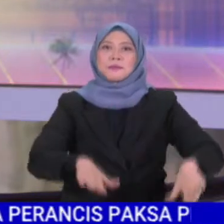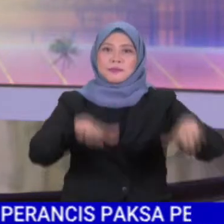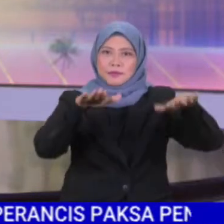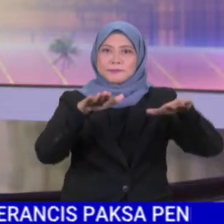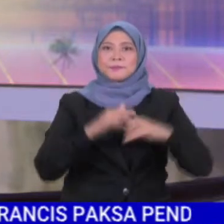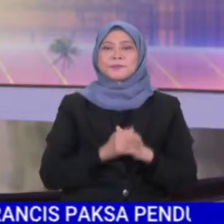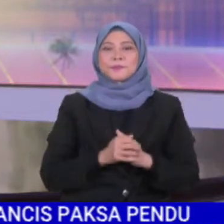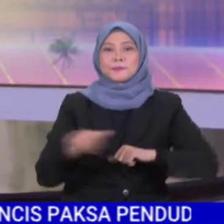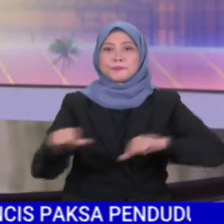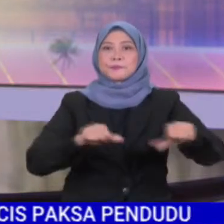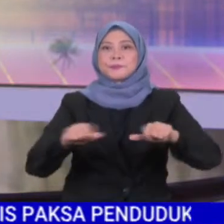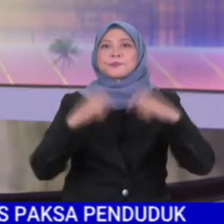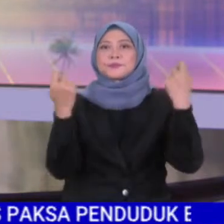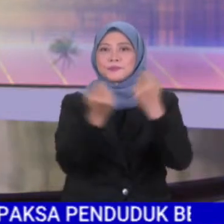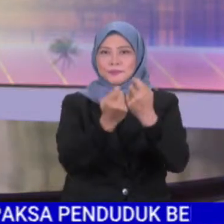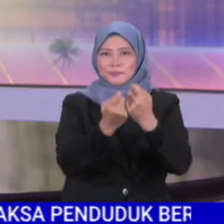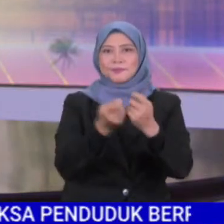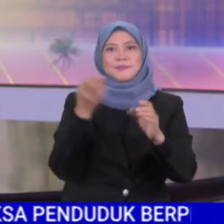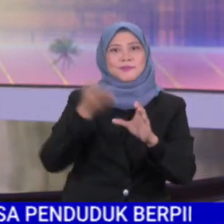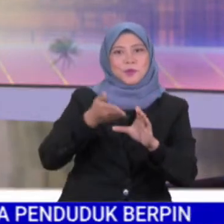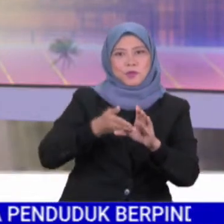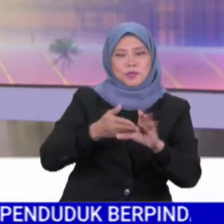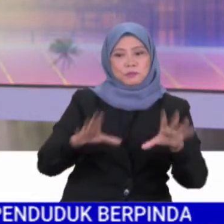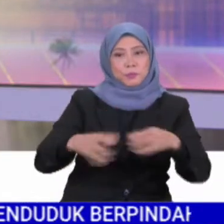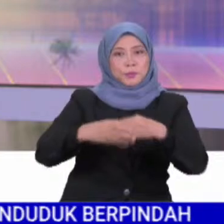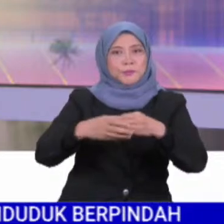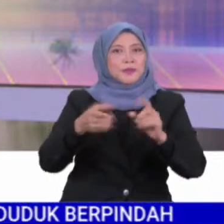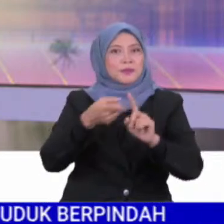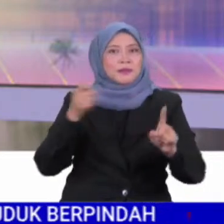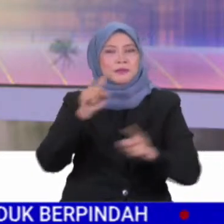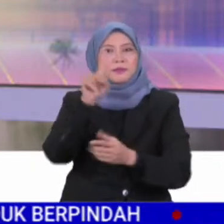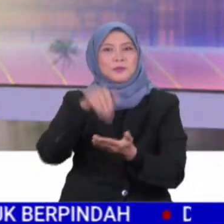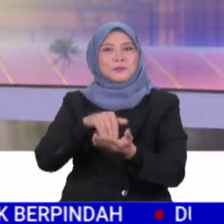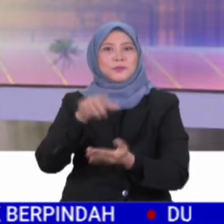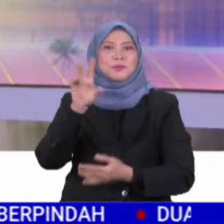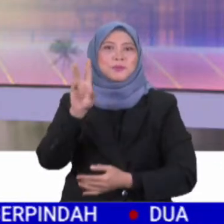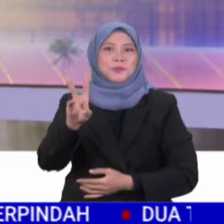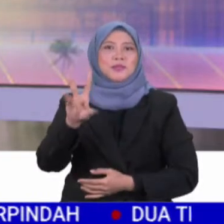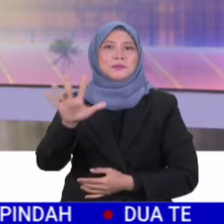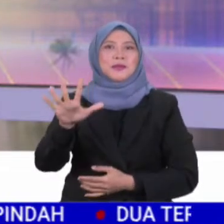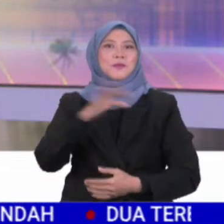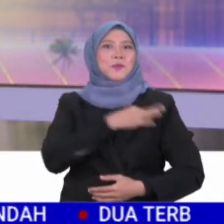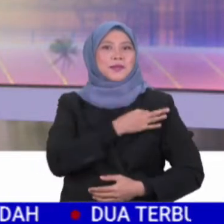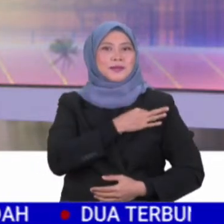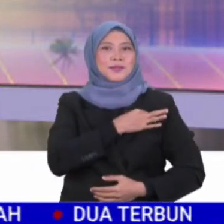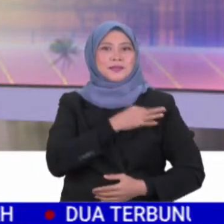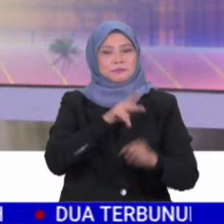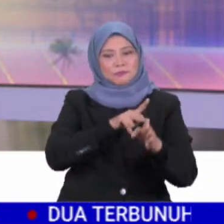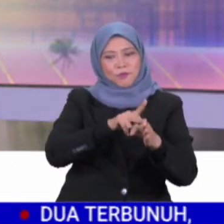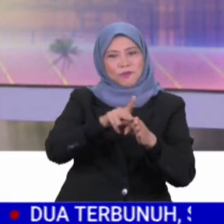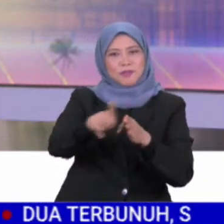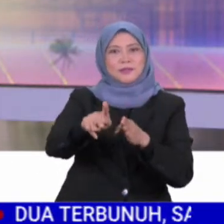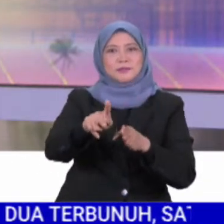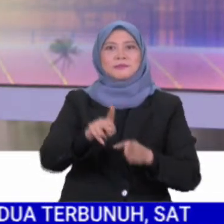Turut diaktifkan pasukan sokongan psikologi terdiri daripada 1,075 sukarelawan